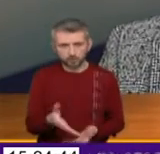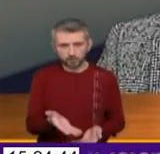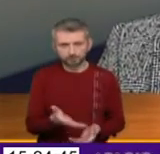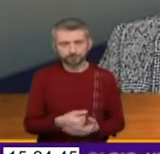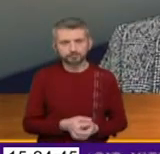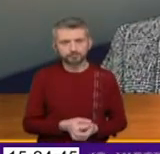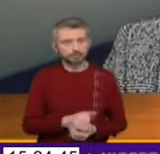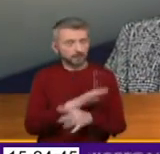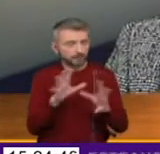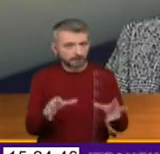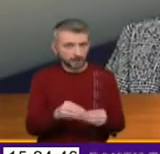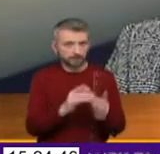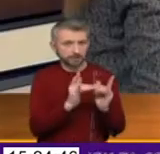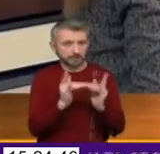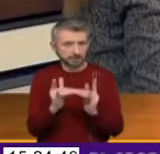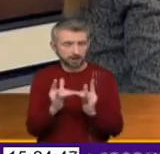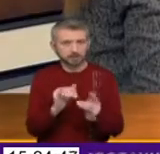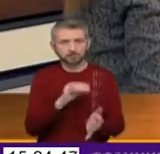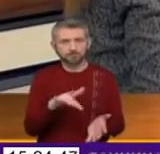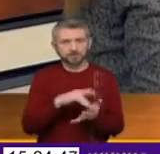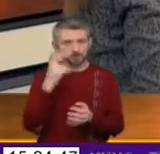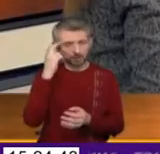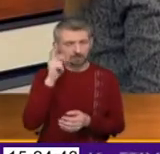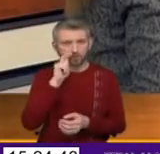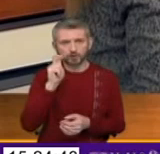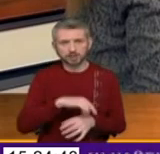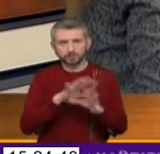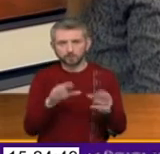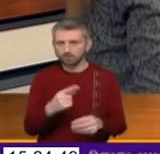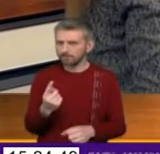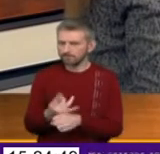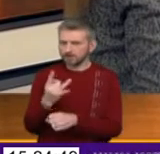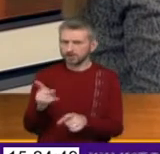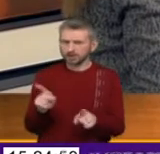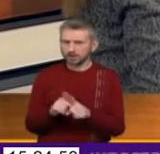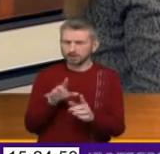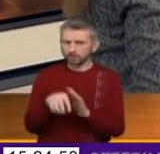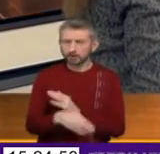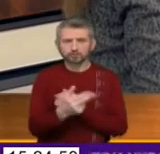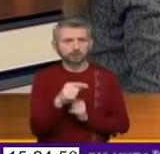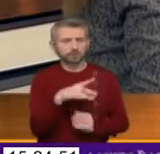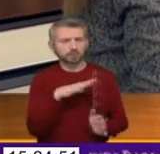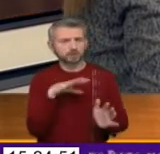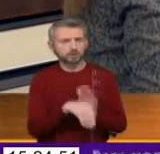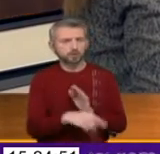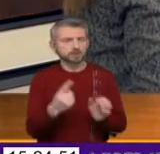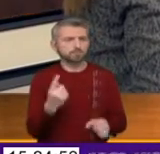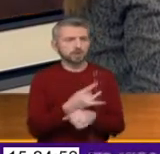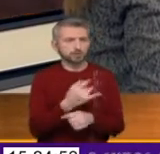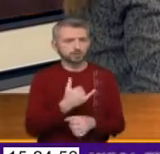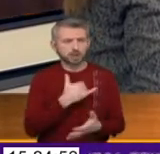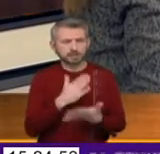Ну, взагалі в інтернатах і міста Києва, України в цілому. Тобто це вперше така запроваджена? Вона була запроваджена вперше, в нас